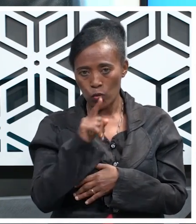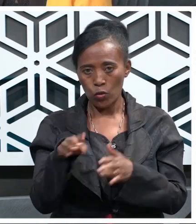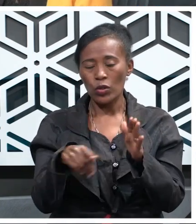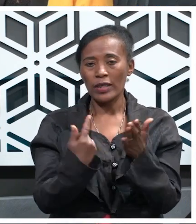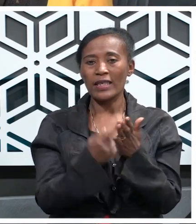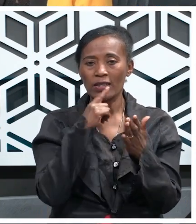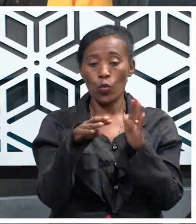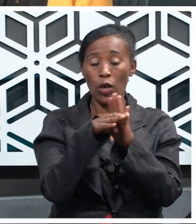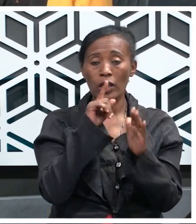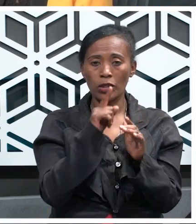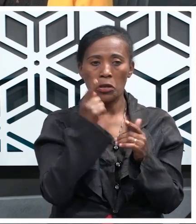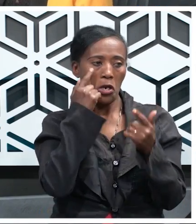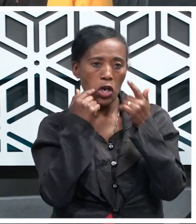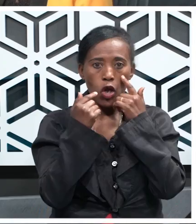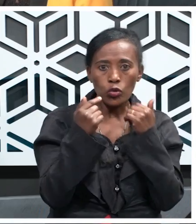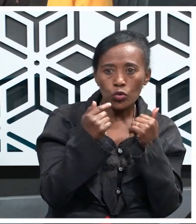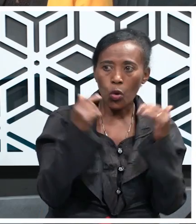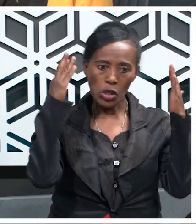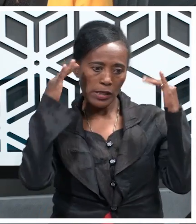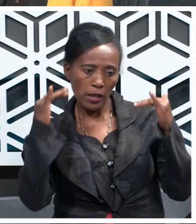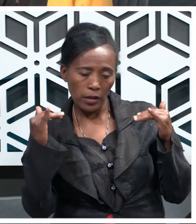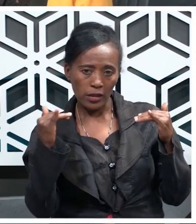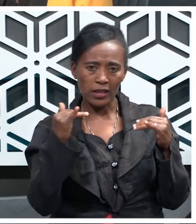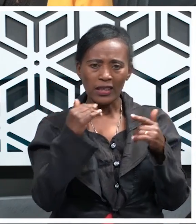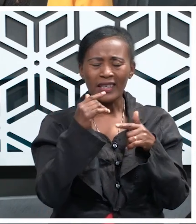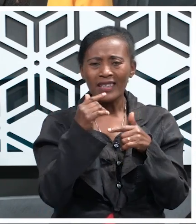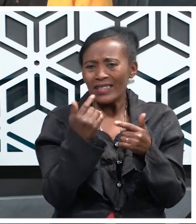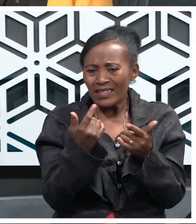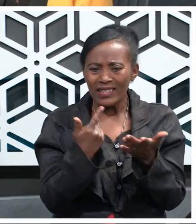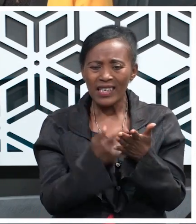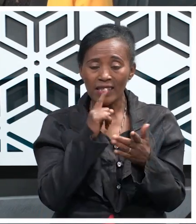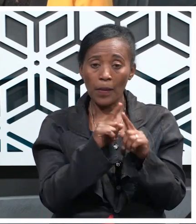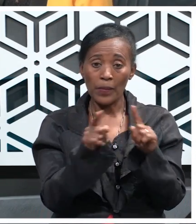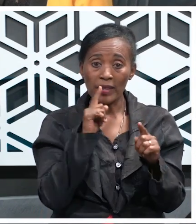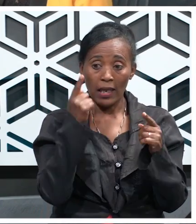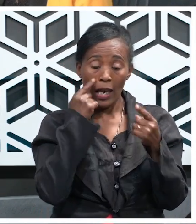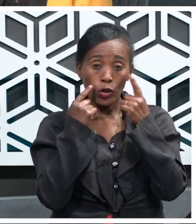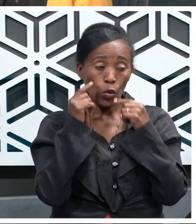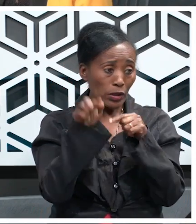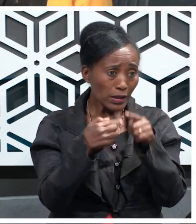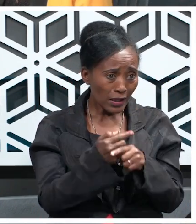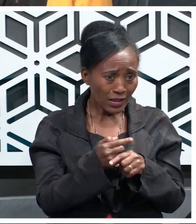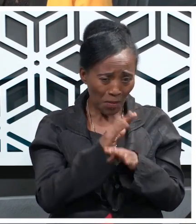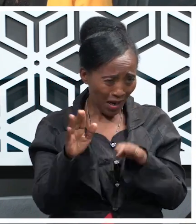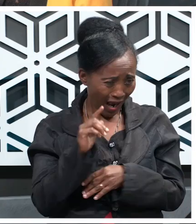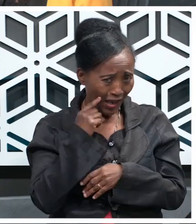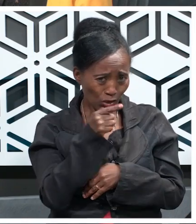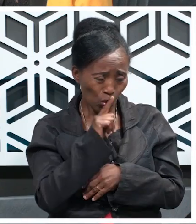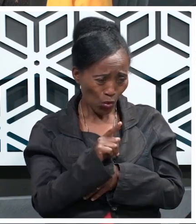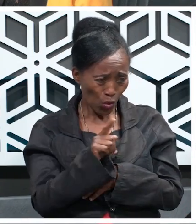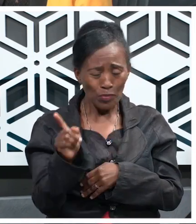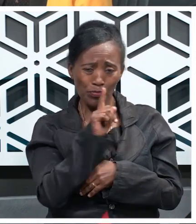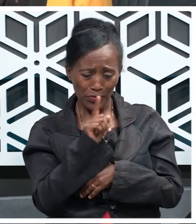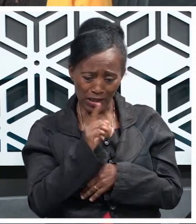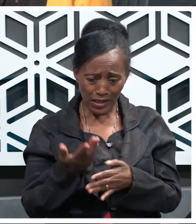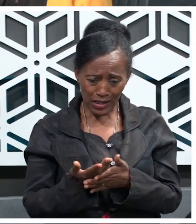የሉምና ወክለሽ ነው እነሱ የምትሄጂው ለክሱ ምናምን ወይ ሰርግ ምናምን ሲኖር ትሄጃለሽና ለብዛት በተለይ ለክሱ ለስቴጂ በቃ አንቺ